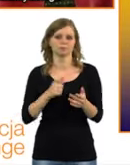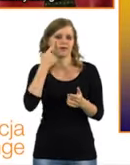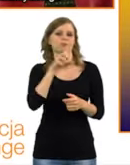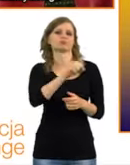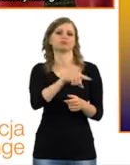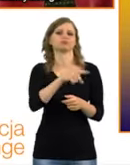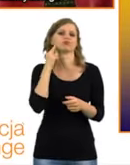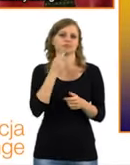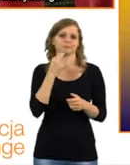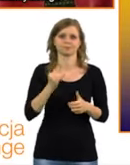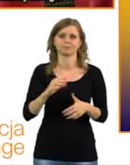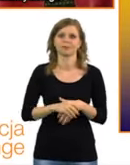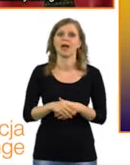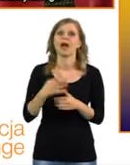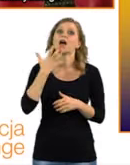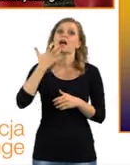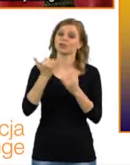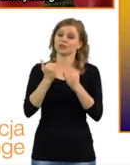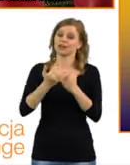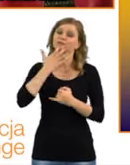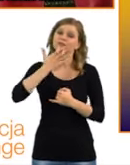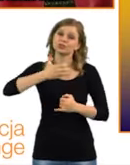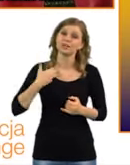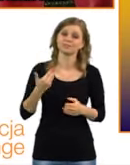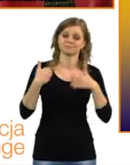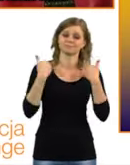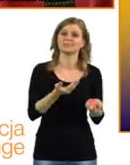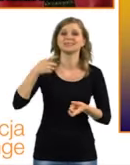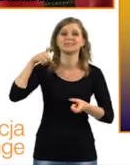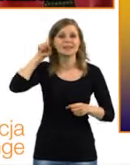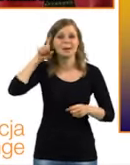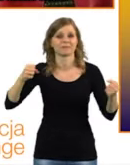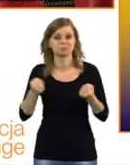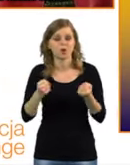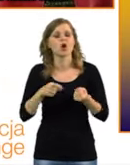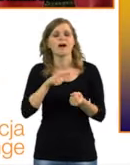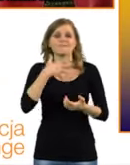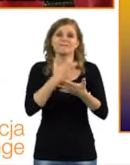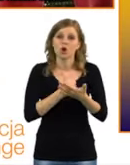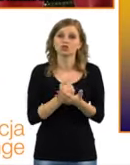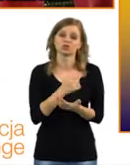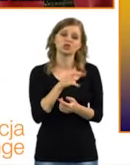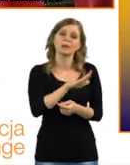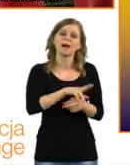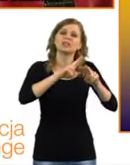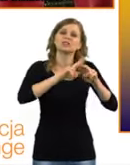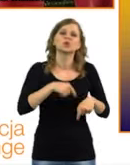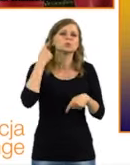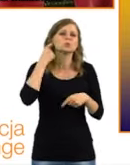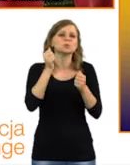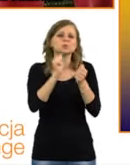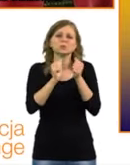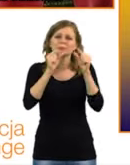Wczesne zastosowanie wzmocnienia akustycznego pozwala wykorzystać nawet niewielkie resztki słuchu do